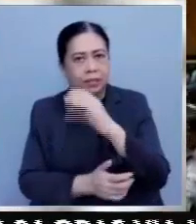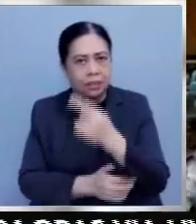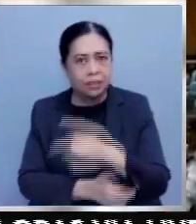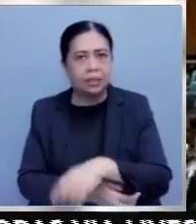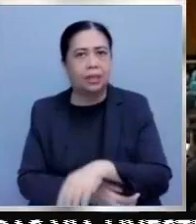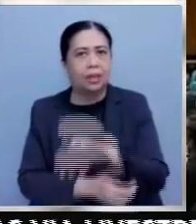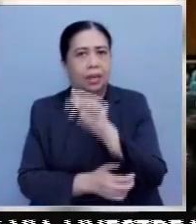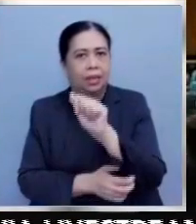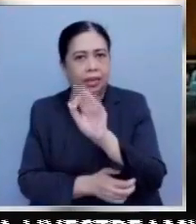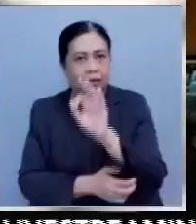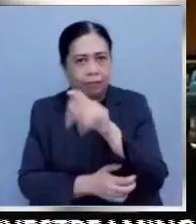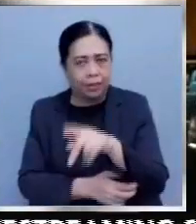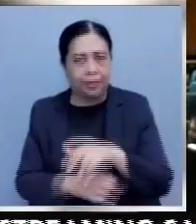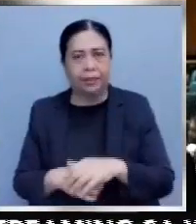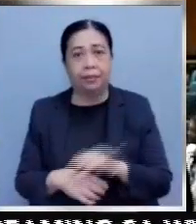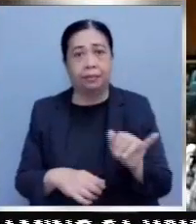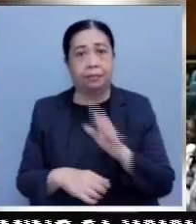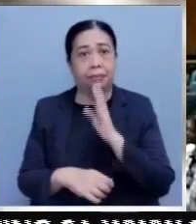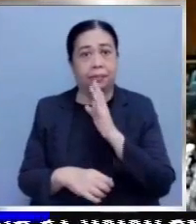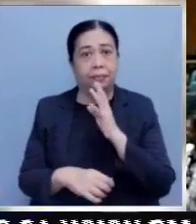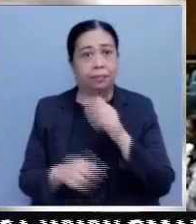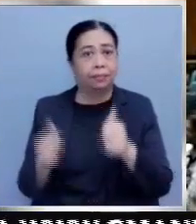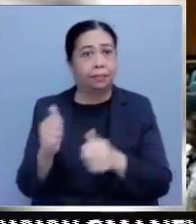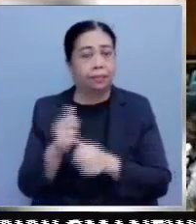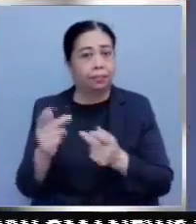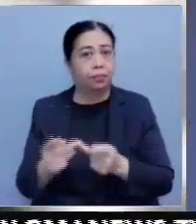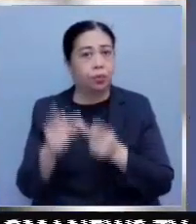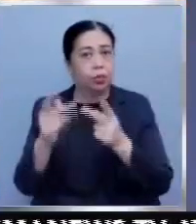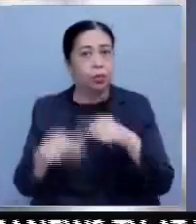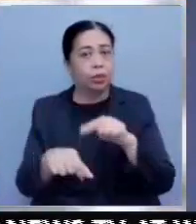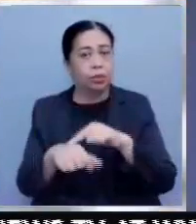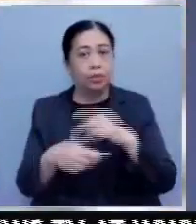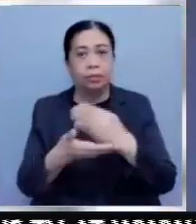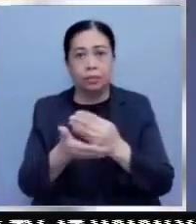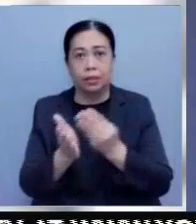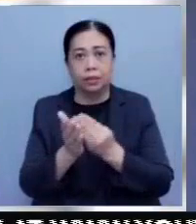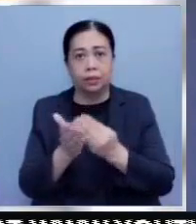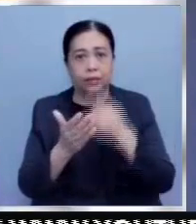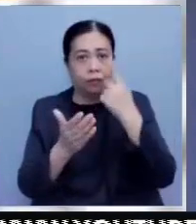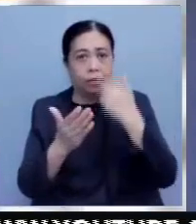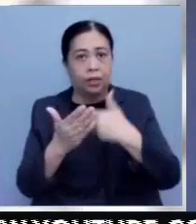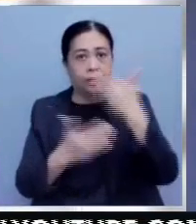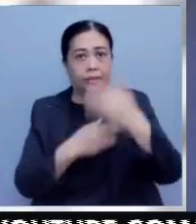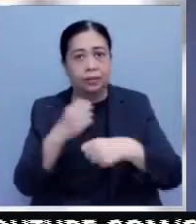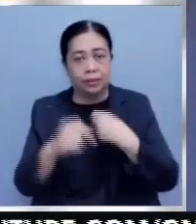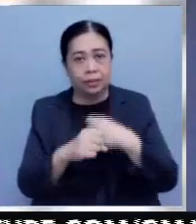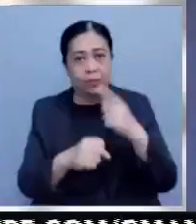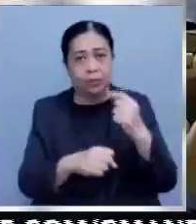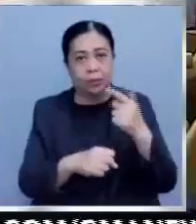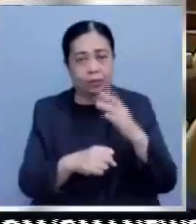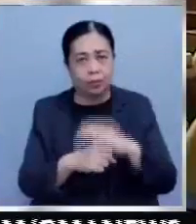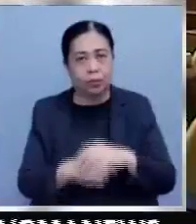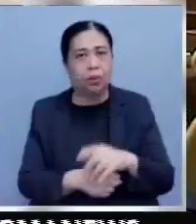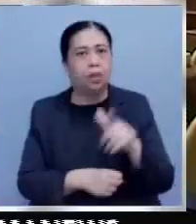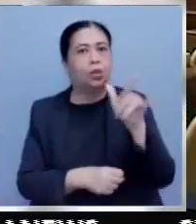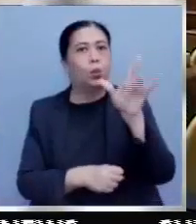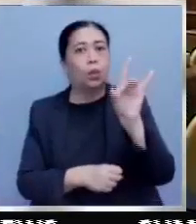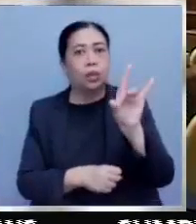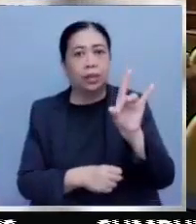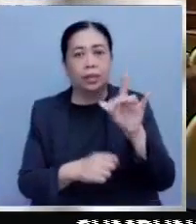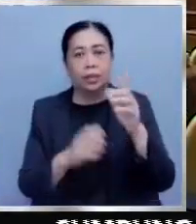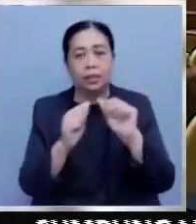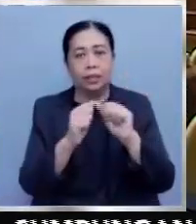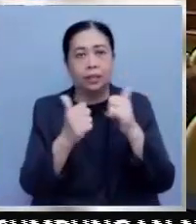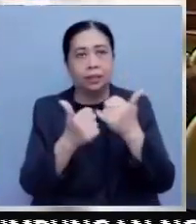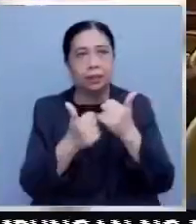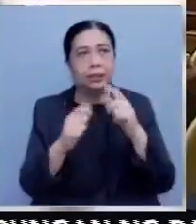Nauna nang napaulat na sa ilalim ng proposed national budget para sa susunod na taon, 28 ahensya ng gobyerno ang